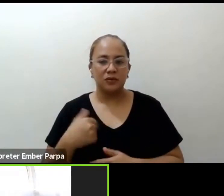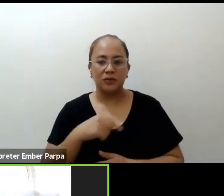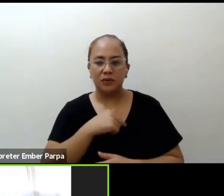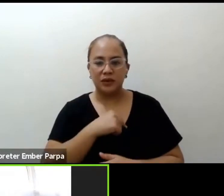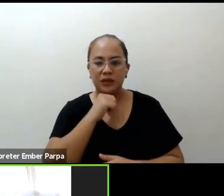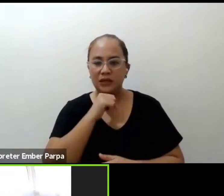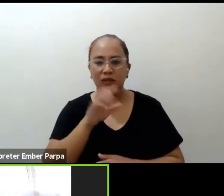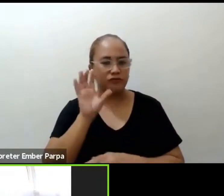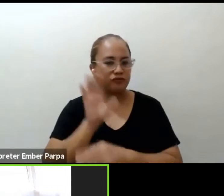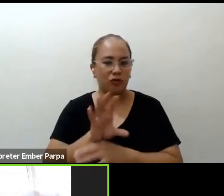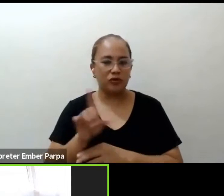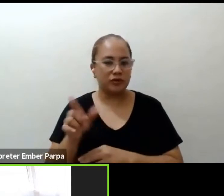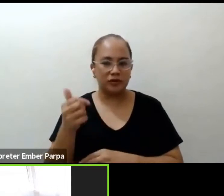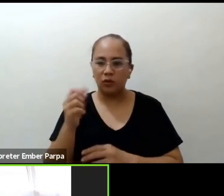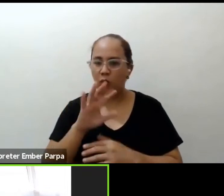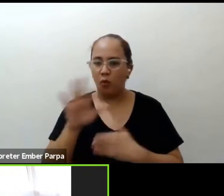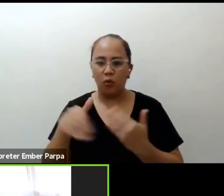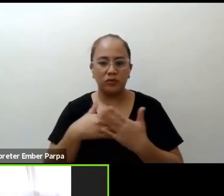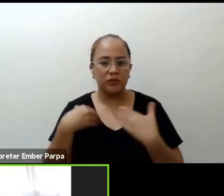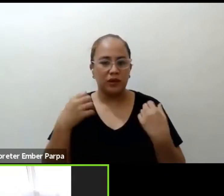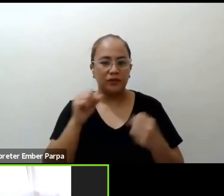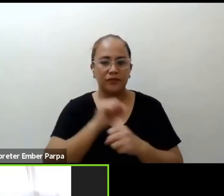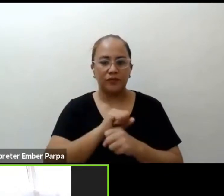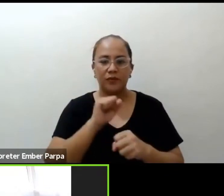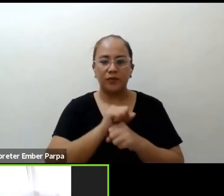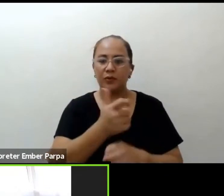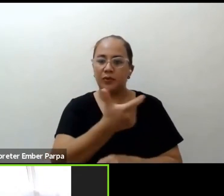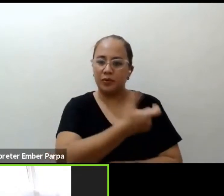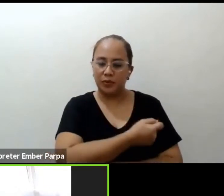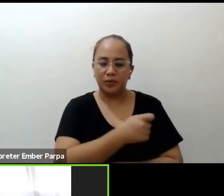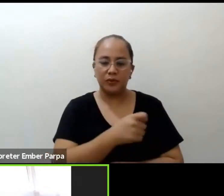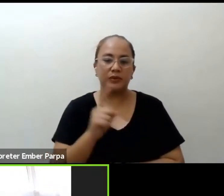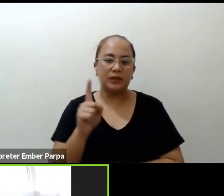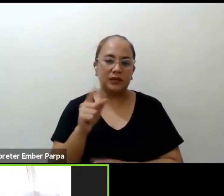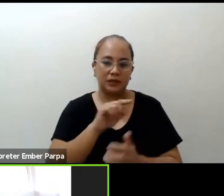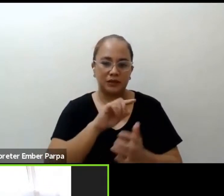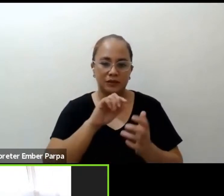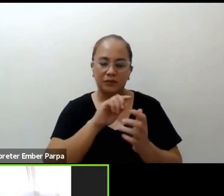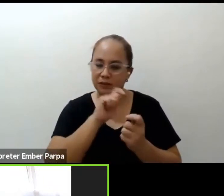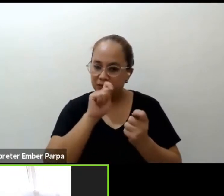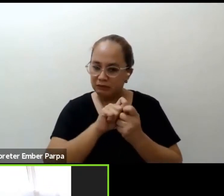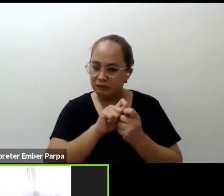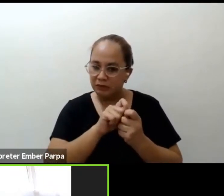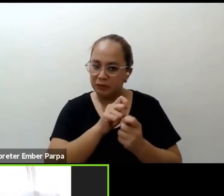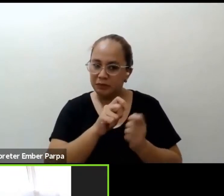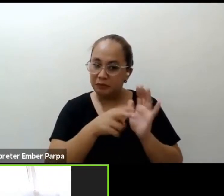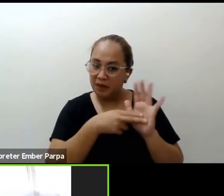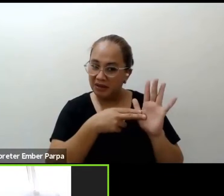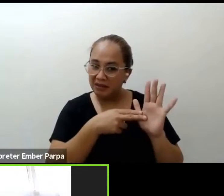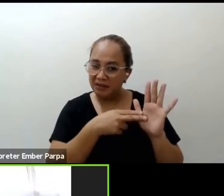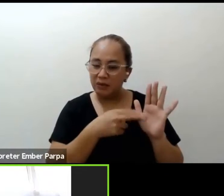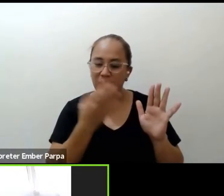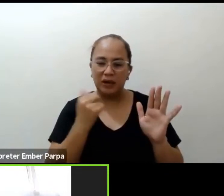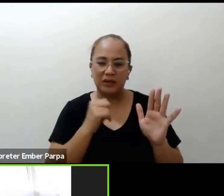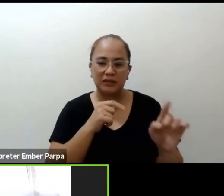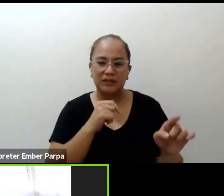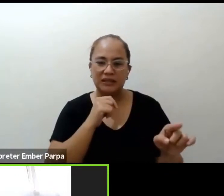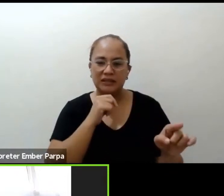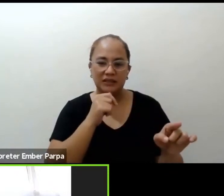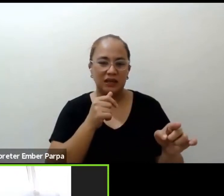pwedeng pilitin ang lahat ng health workers na magpabakuna sa isang particular na vaccine kung sa tingin po nila ay hindi nila